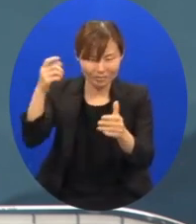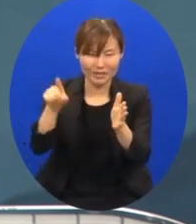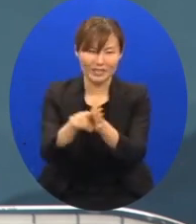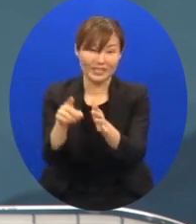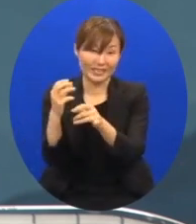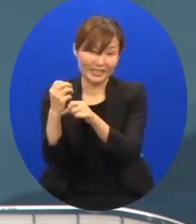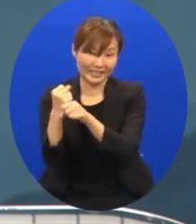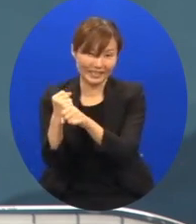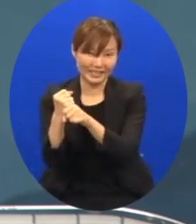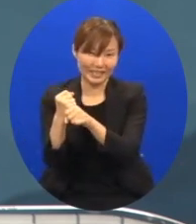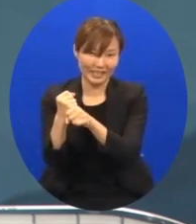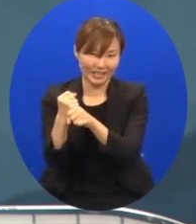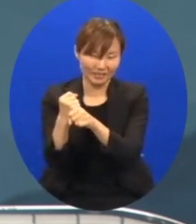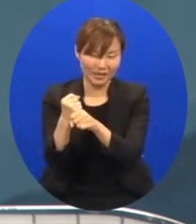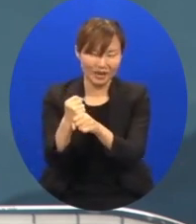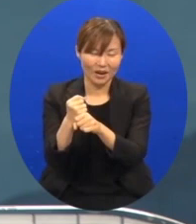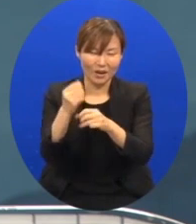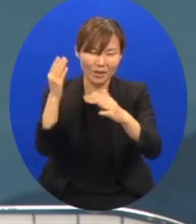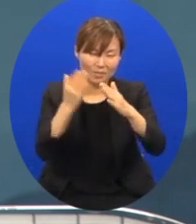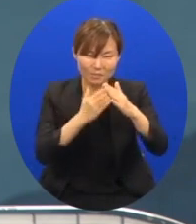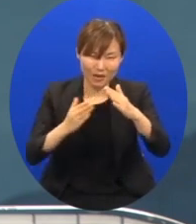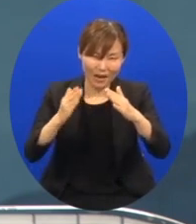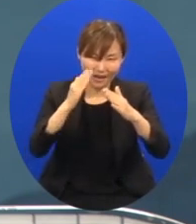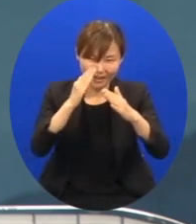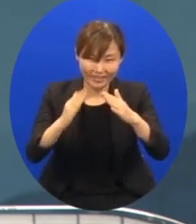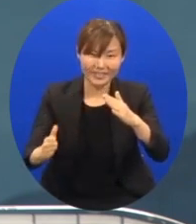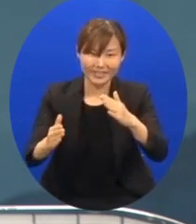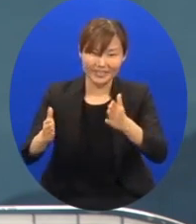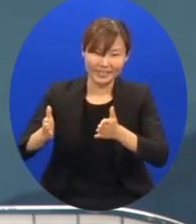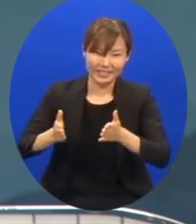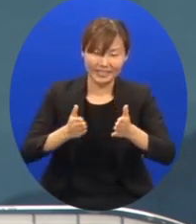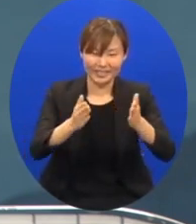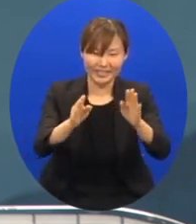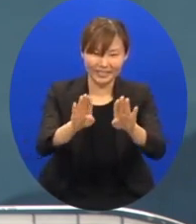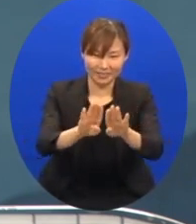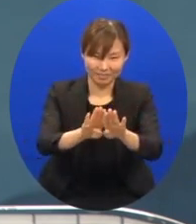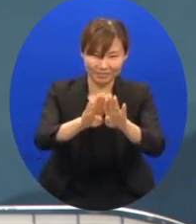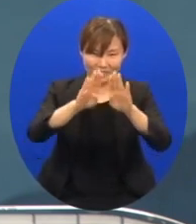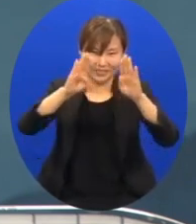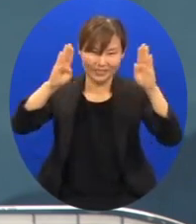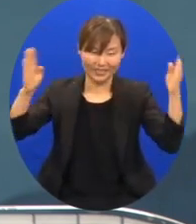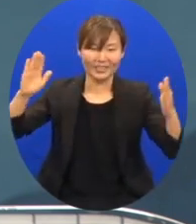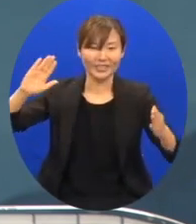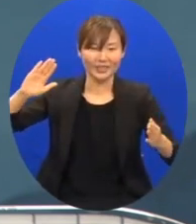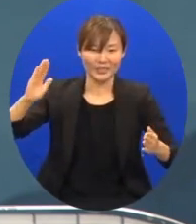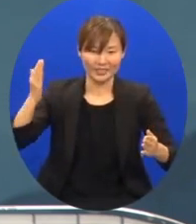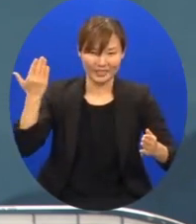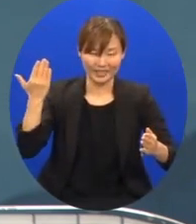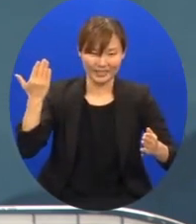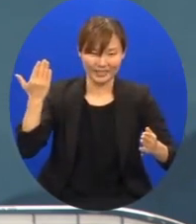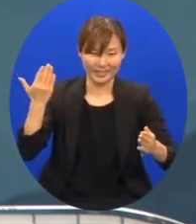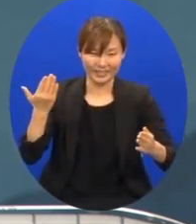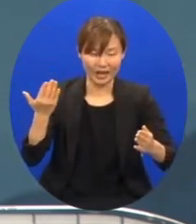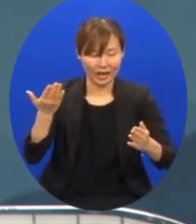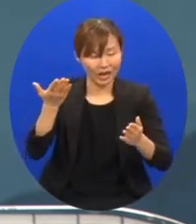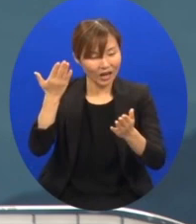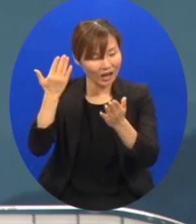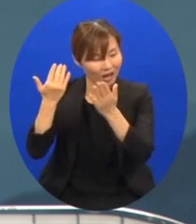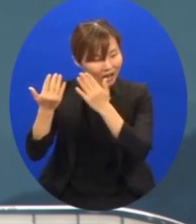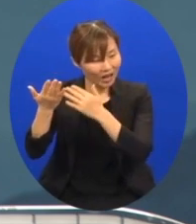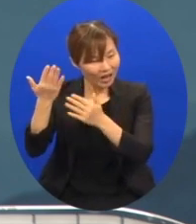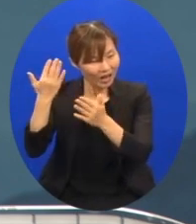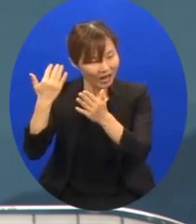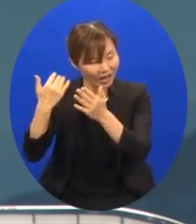반드시 길이 열려요 죽을 것 같은데 안죽어요 지나고 나면 그 기가 막힌